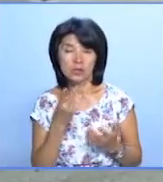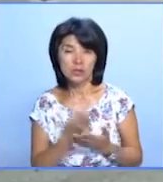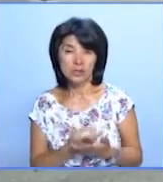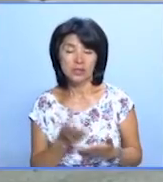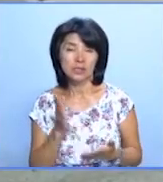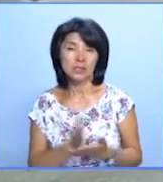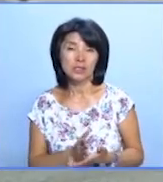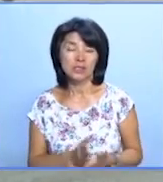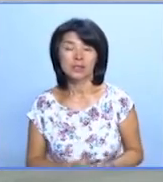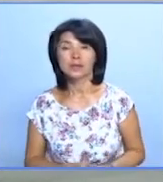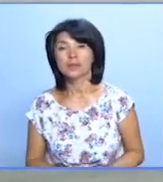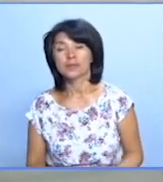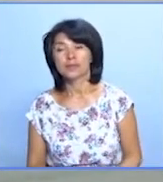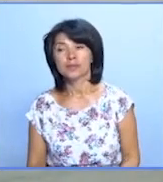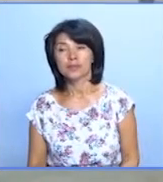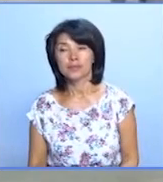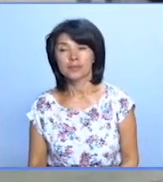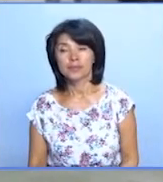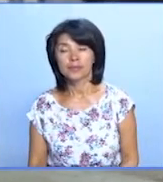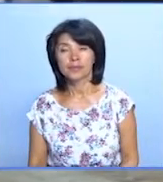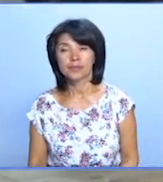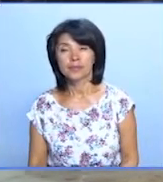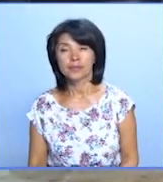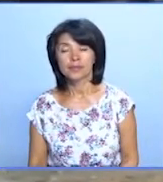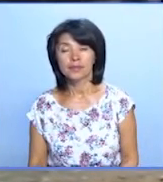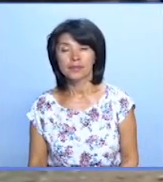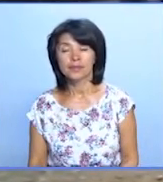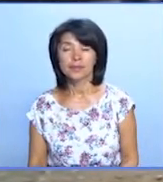12 рабочих дней. Ринат Абдулкаюмов, Айгерим Бузанбаева, Юрий Белевский, РТС Ахпарат.